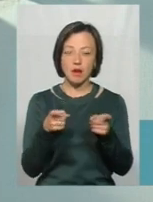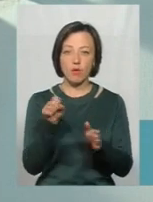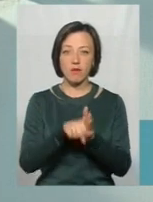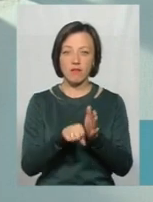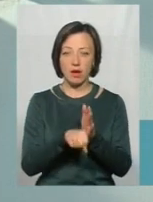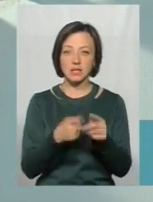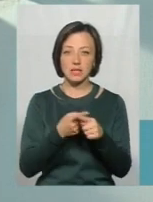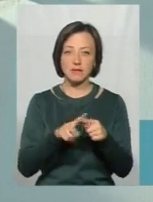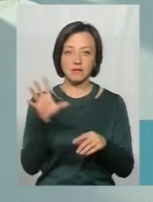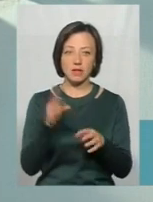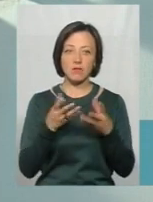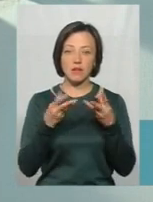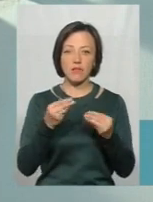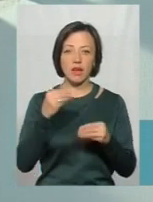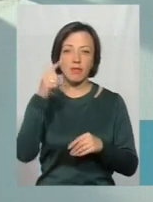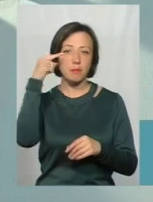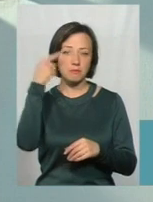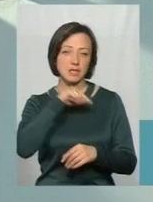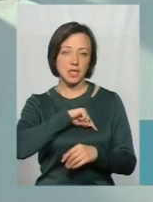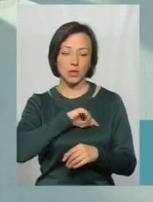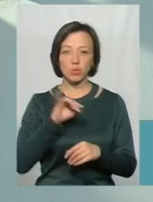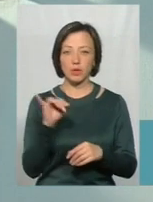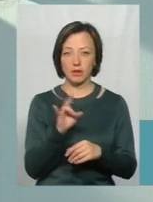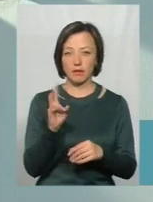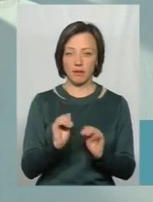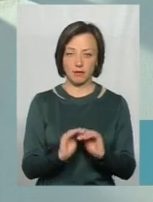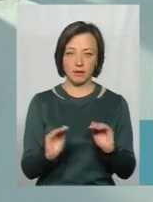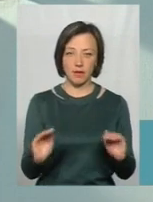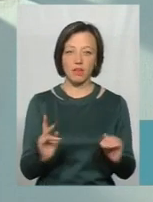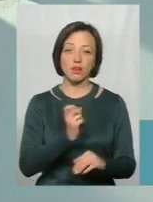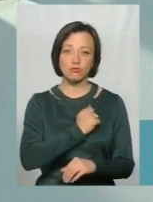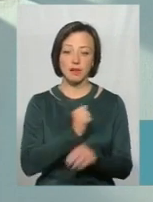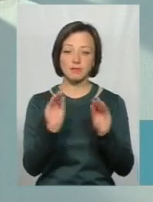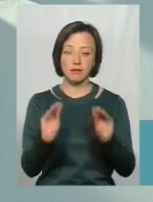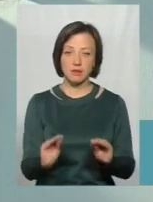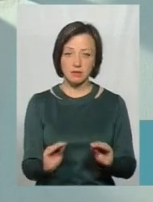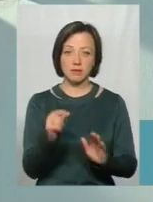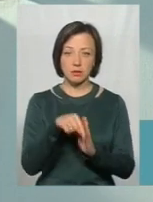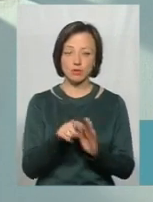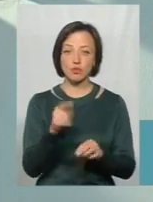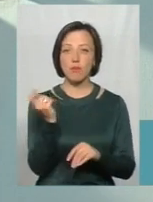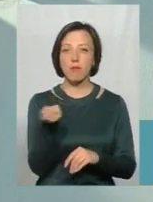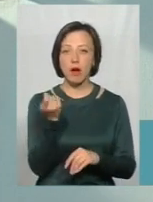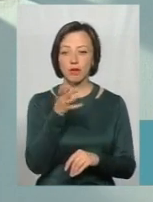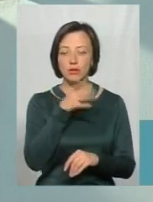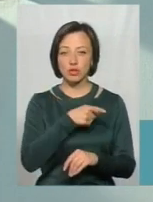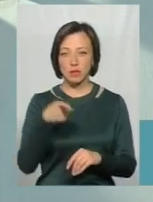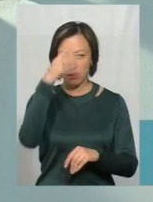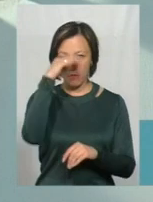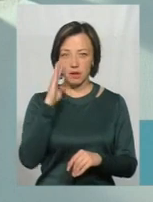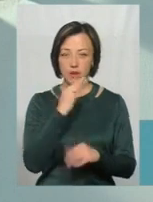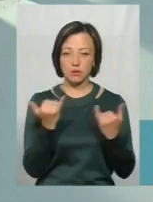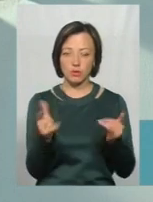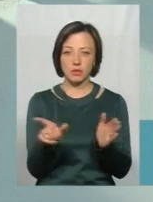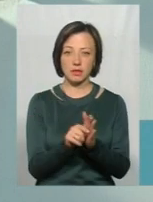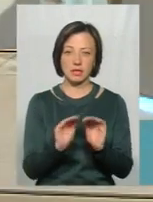вбивають. Все це впливає на психіку і, відповідно, на дітей. На жаль, статистика говорить, що дуже мало часу батьки сьогодні